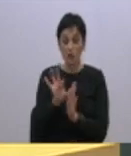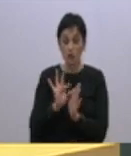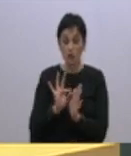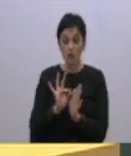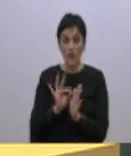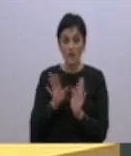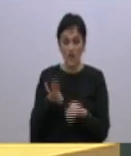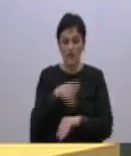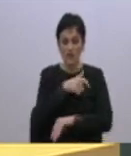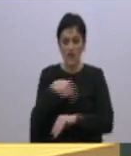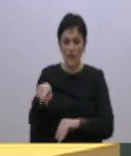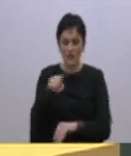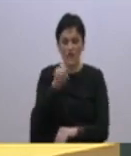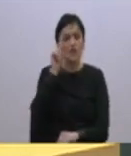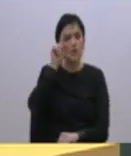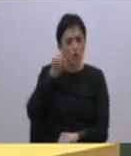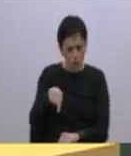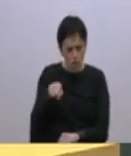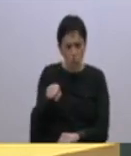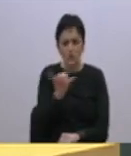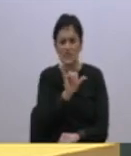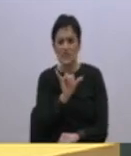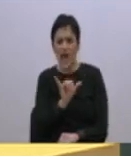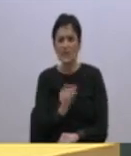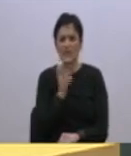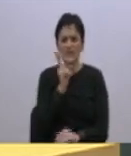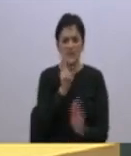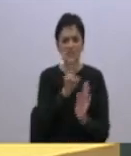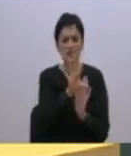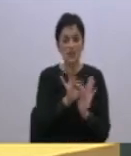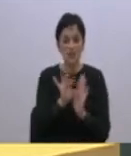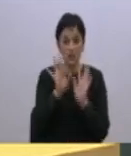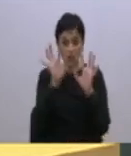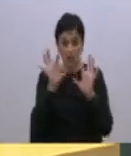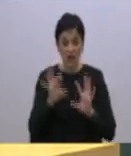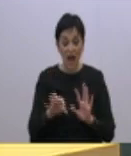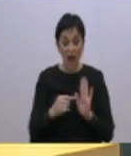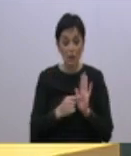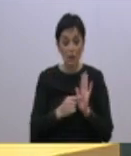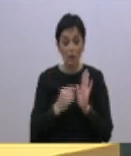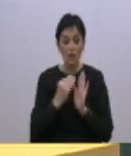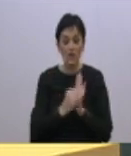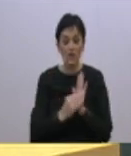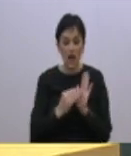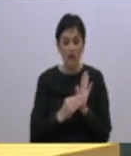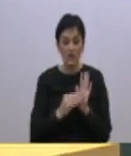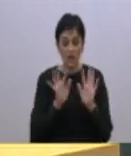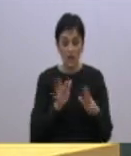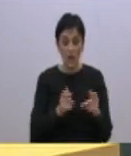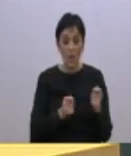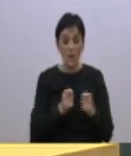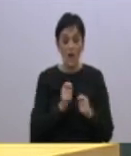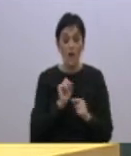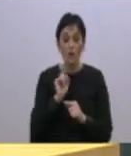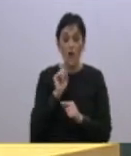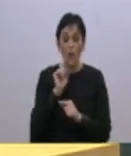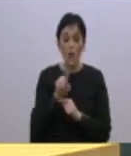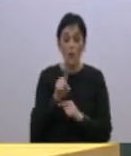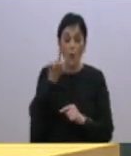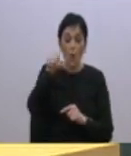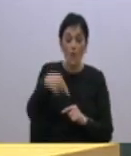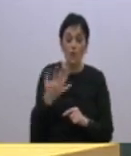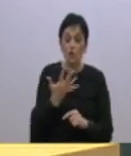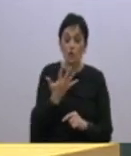მათ იცოდნენ ვის ირჩევდნენ, სად ირჩევდნენ. იმიტომ რომ კანონში ეწერა რომ პრეზიდენტის მოვალეობას ასრულებს